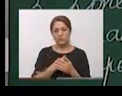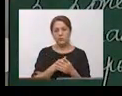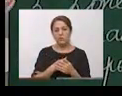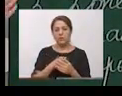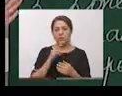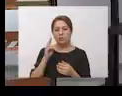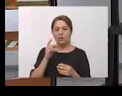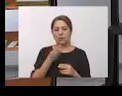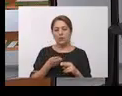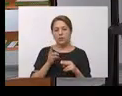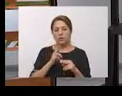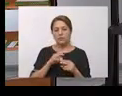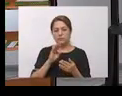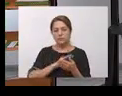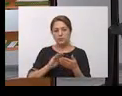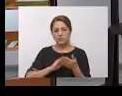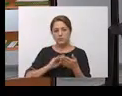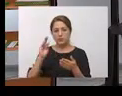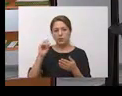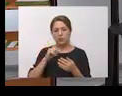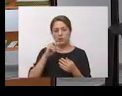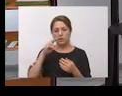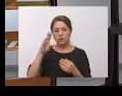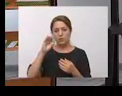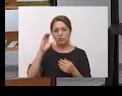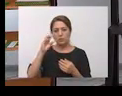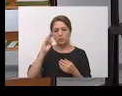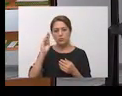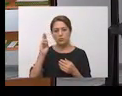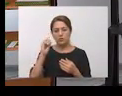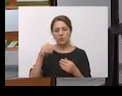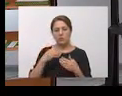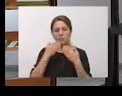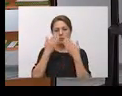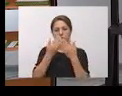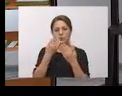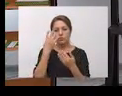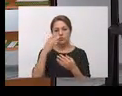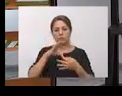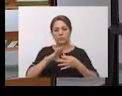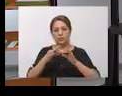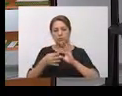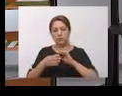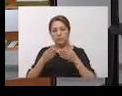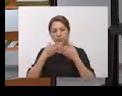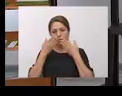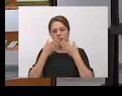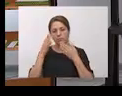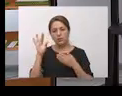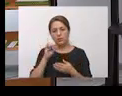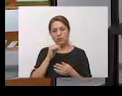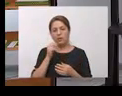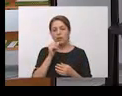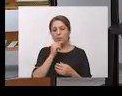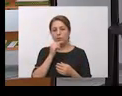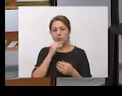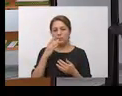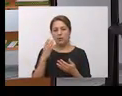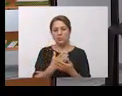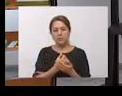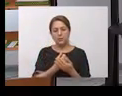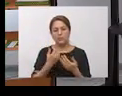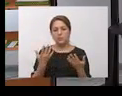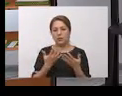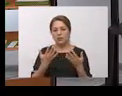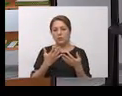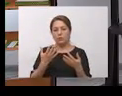этим записям на доске. Перед вами четыре предложения. Давайте их прочитаем и попробуем определить, какое из